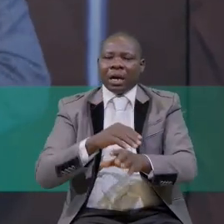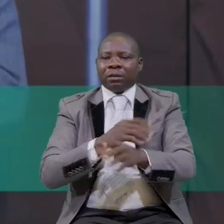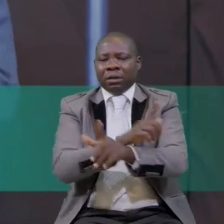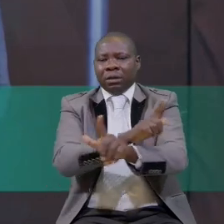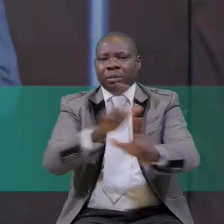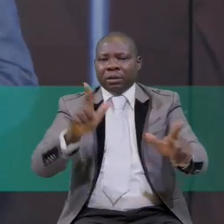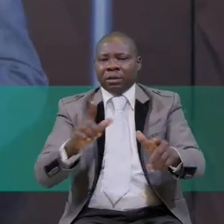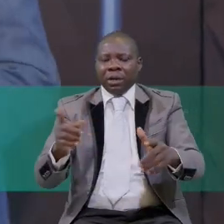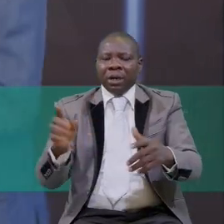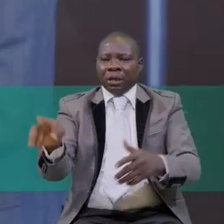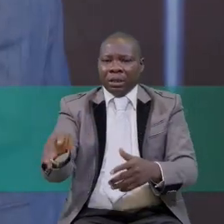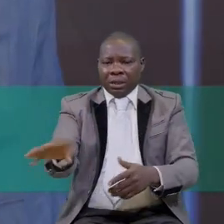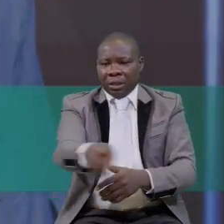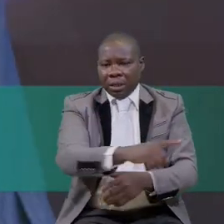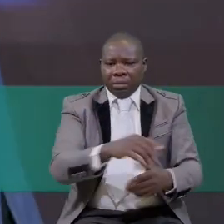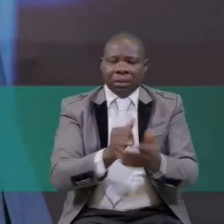pour